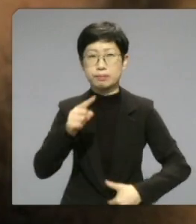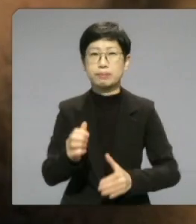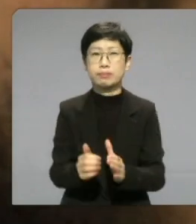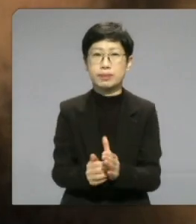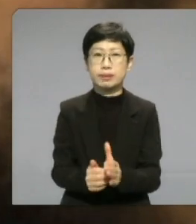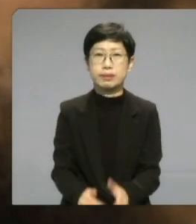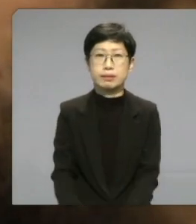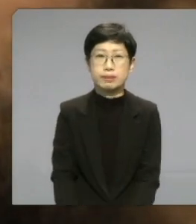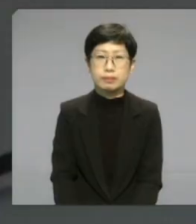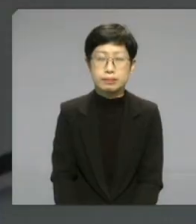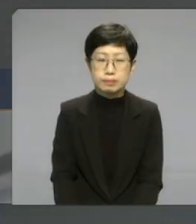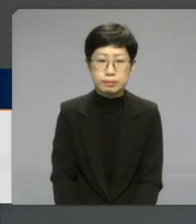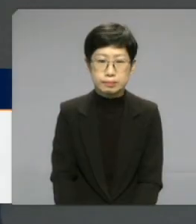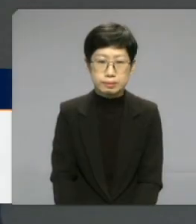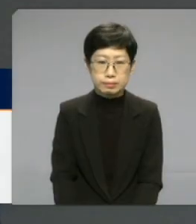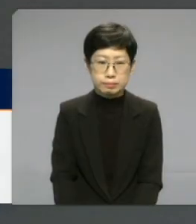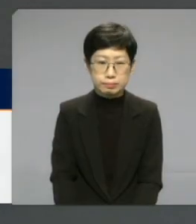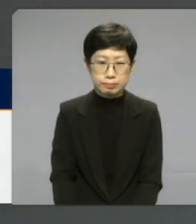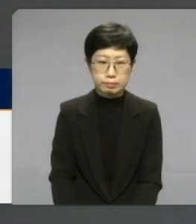덧붙였습니다.